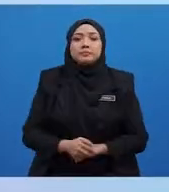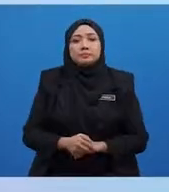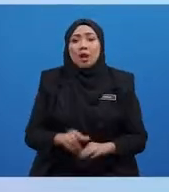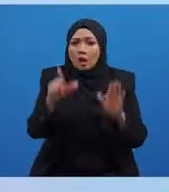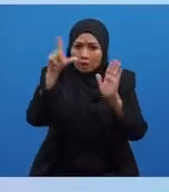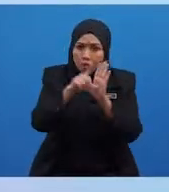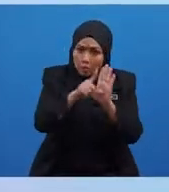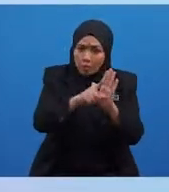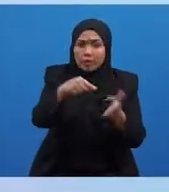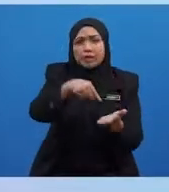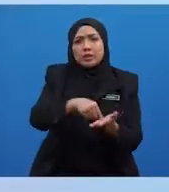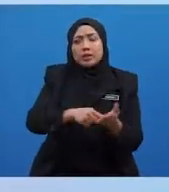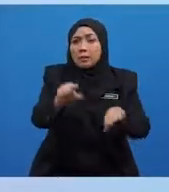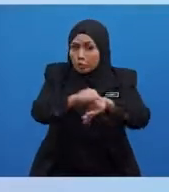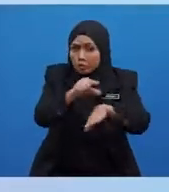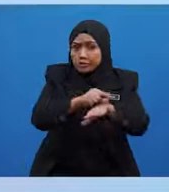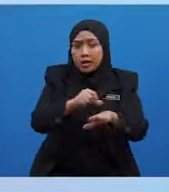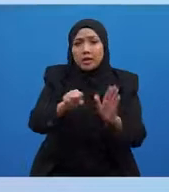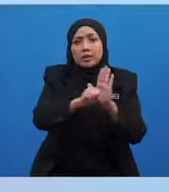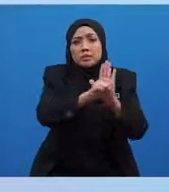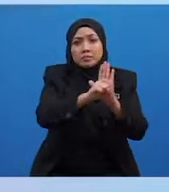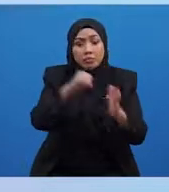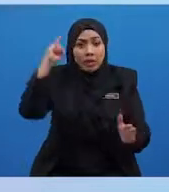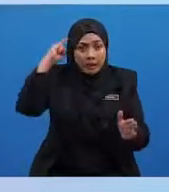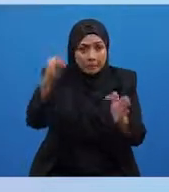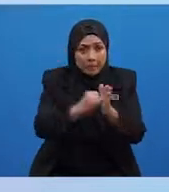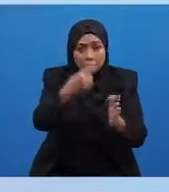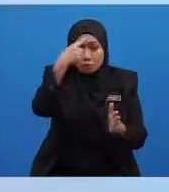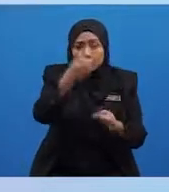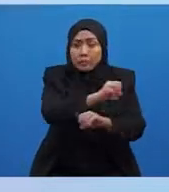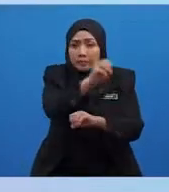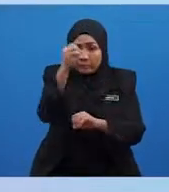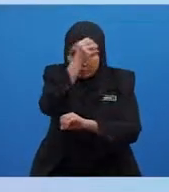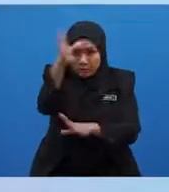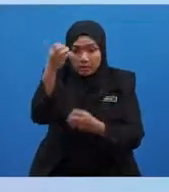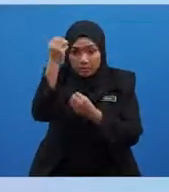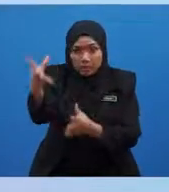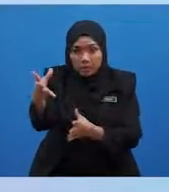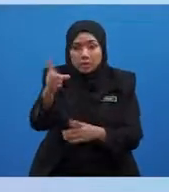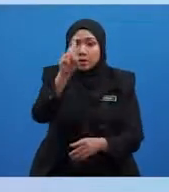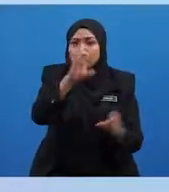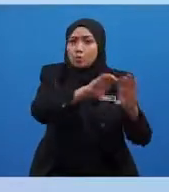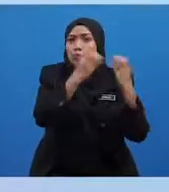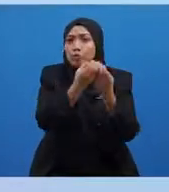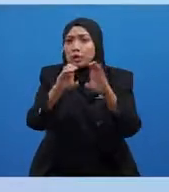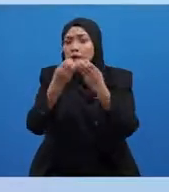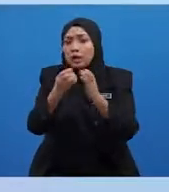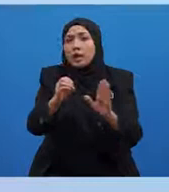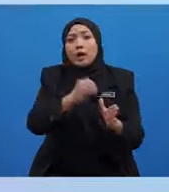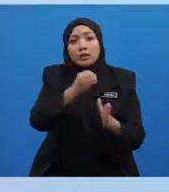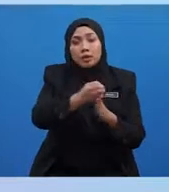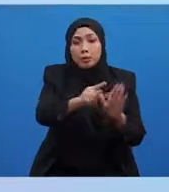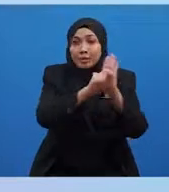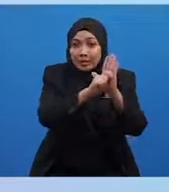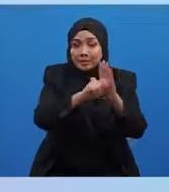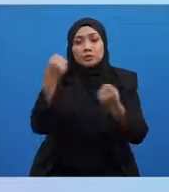Logo ini menggunakan simbol imej untuk menerangkan sesuatu kumpulan atau tanda sukan, amaran